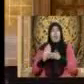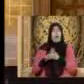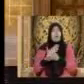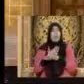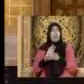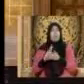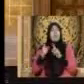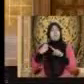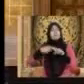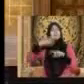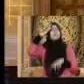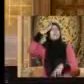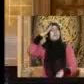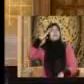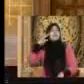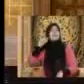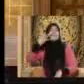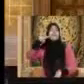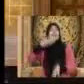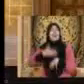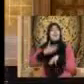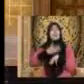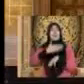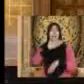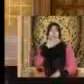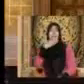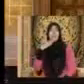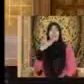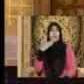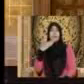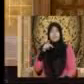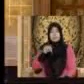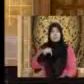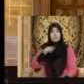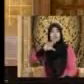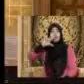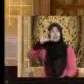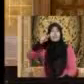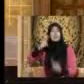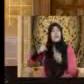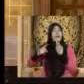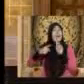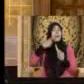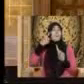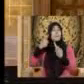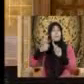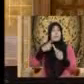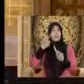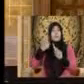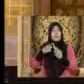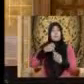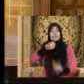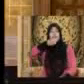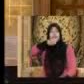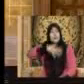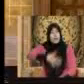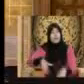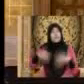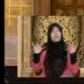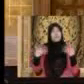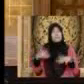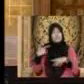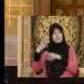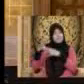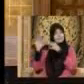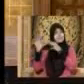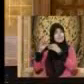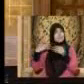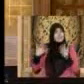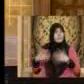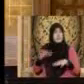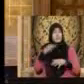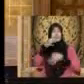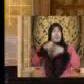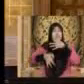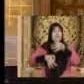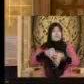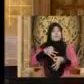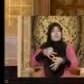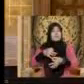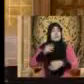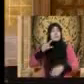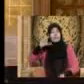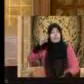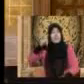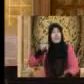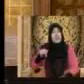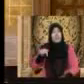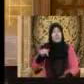فيغفلون عن شهر شعبان. هذا الشهر شعبان يتحدث عنه النبي صلى الله عليه وسلم أنه الشهر